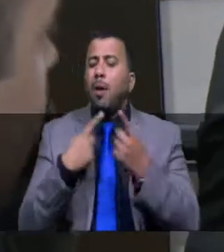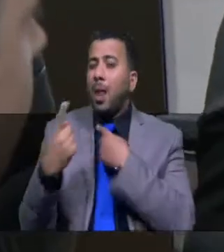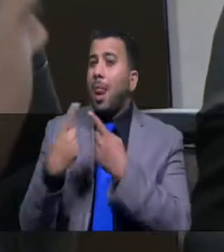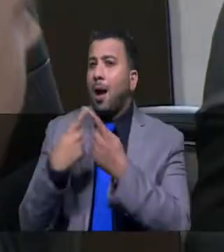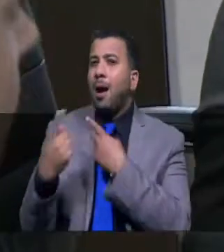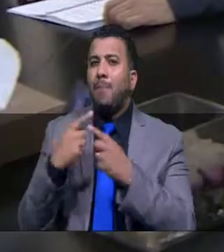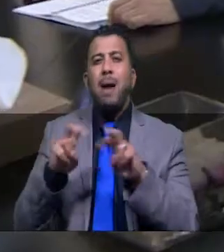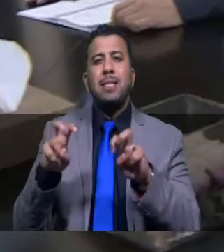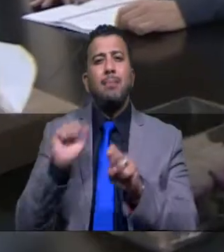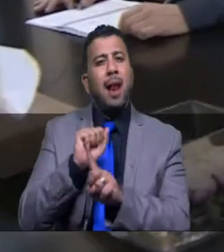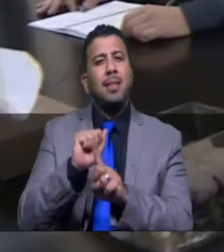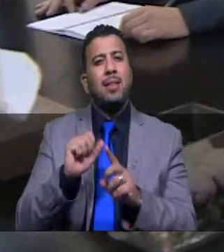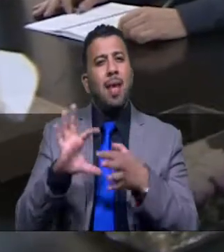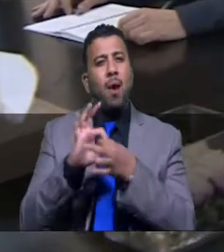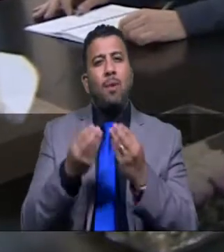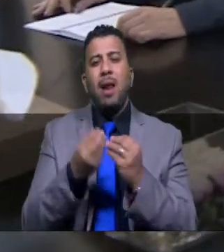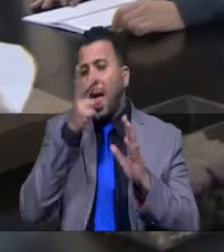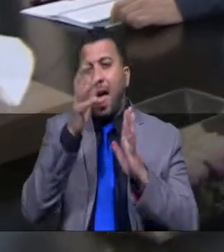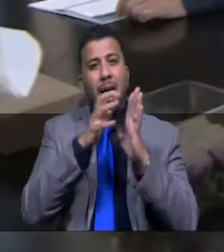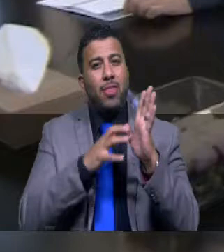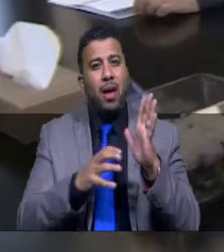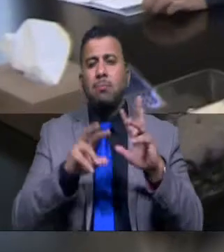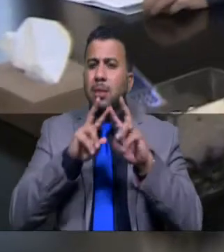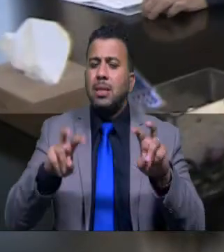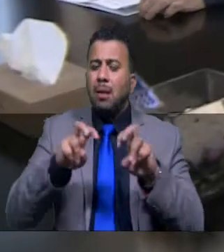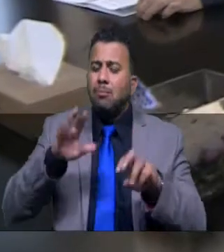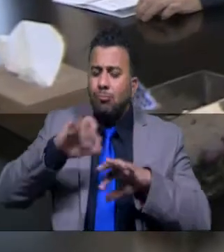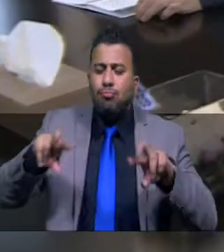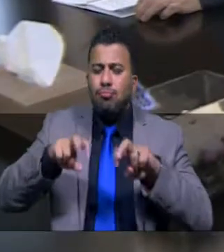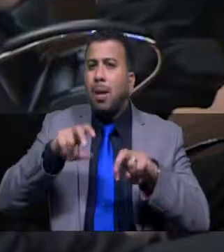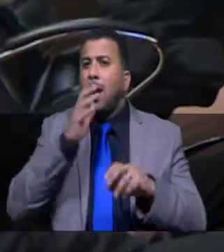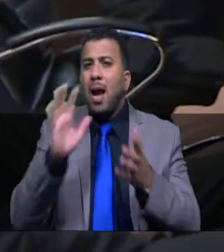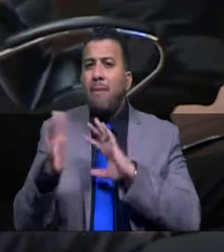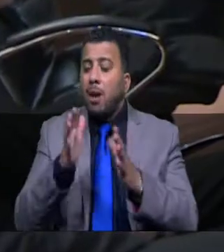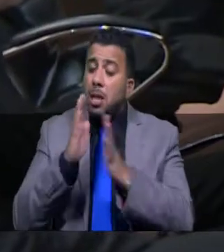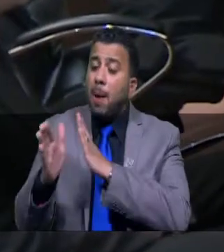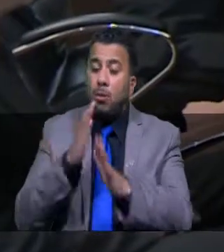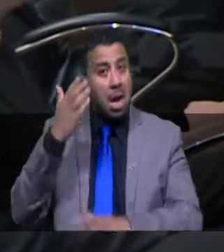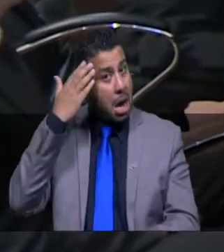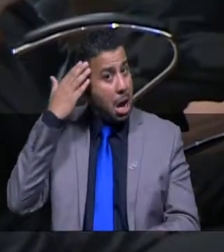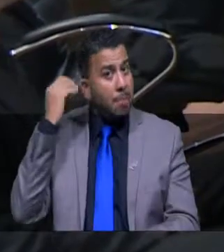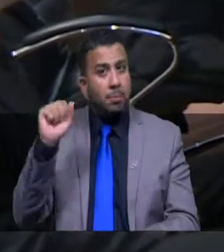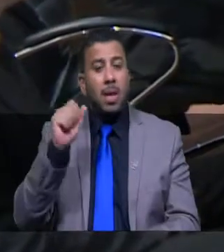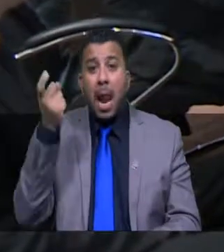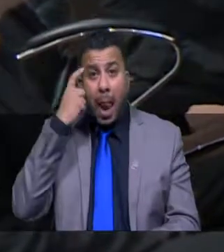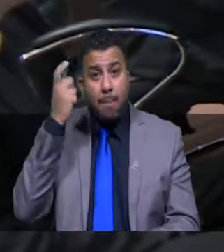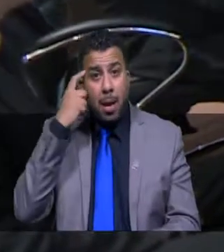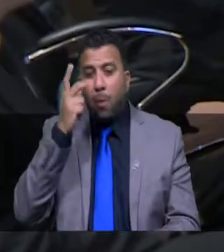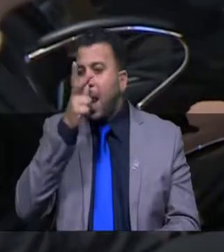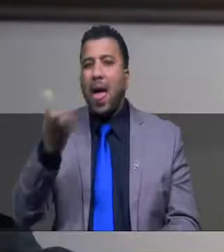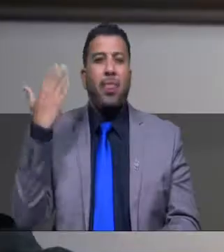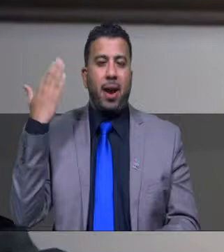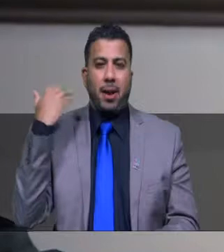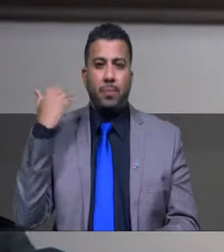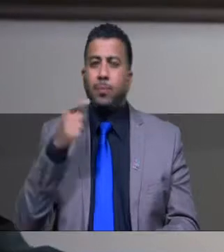وتناول اللقاء بحث مجالات التعاون في الآثار وعمليات التنقيب وتبادل الخبرات في المجالات العلمية